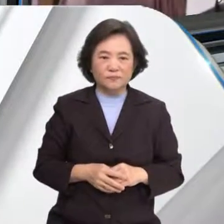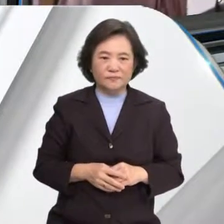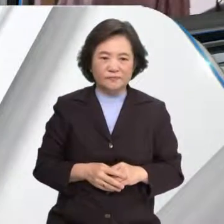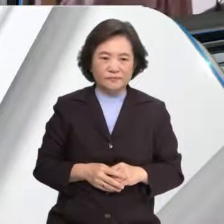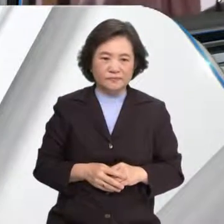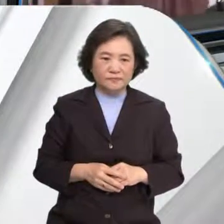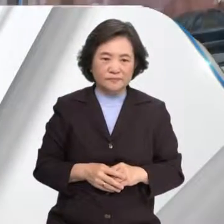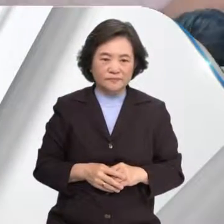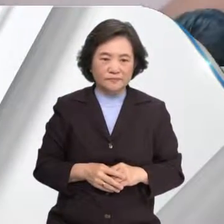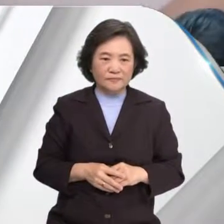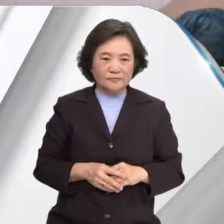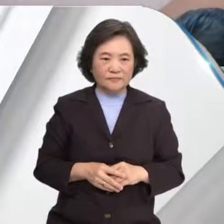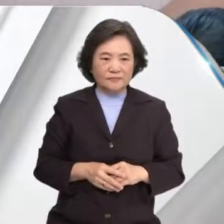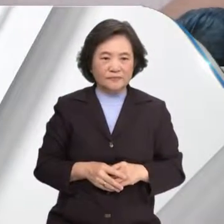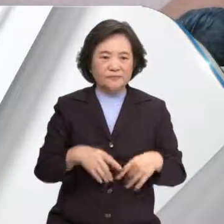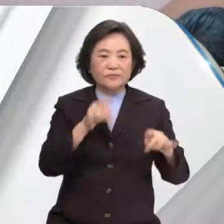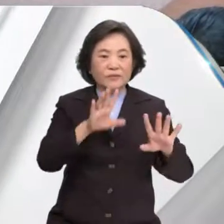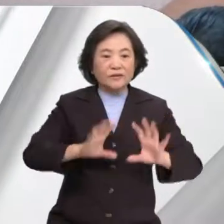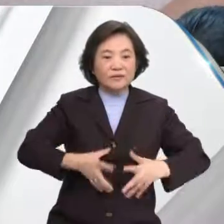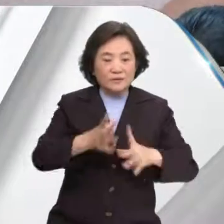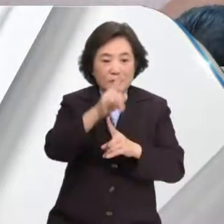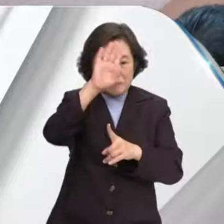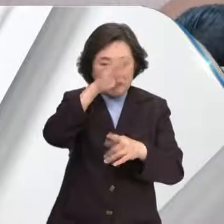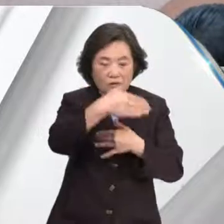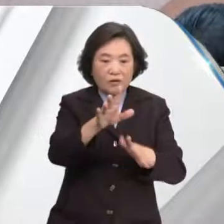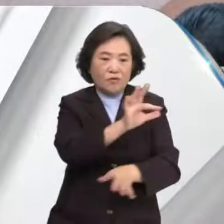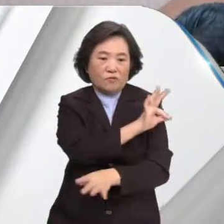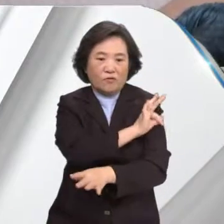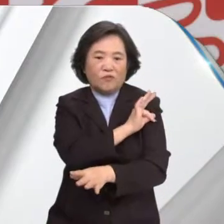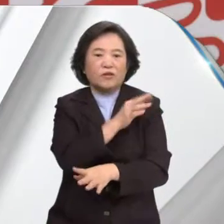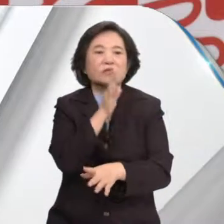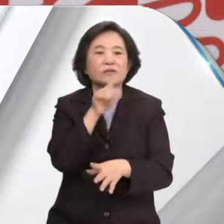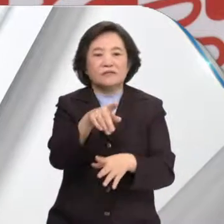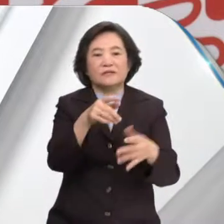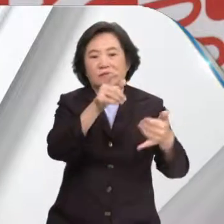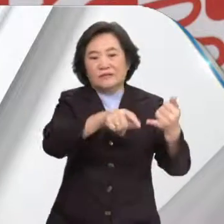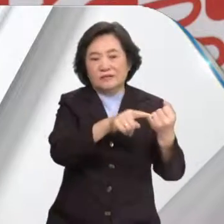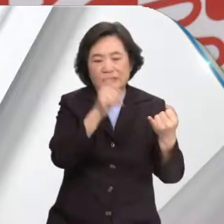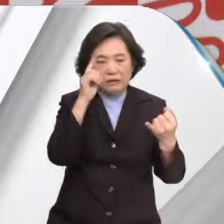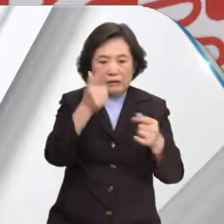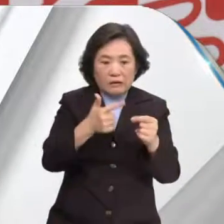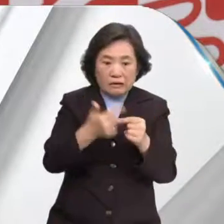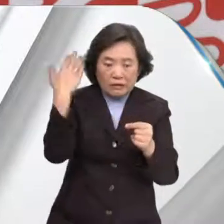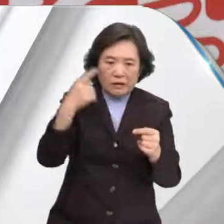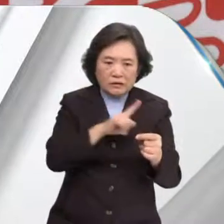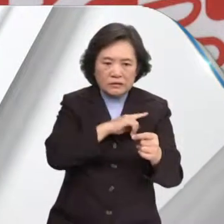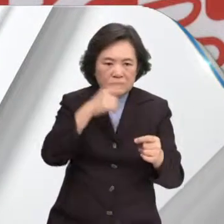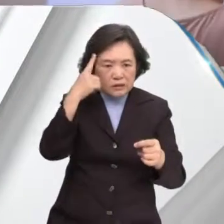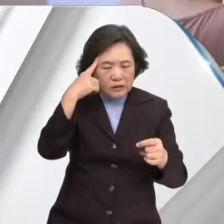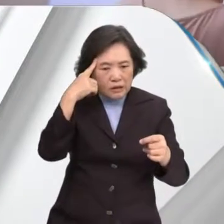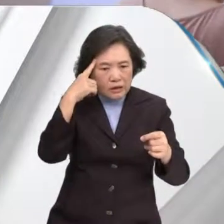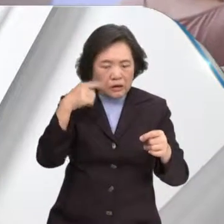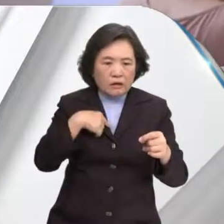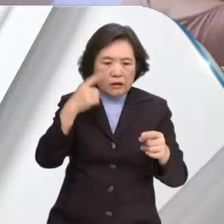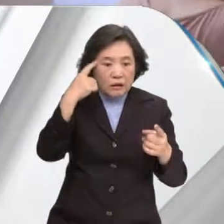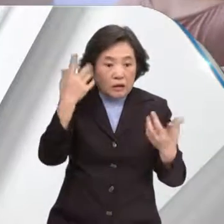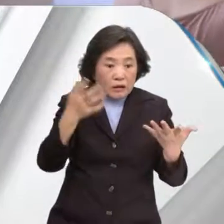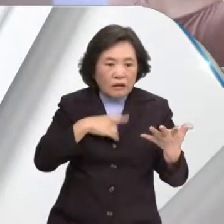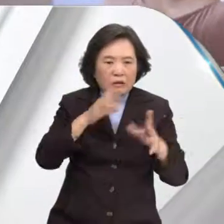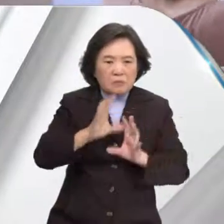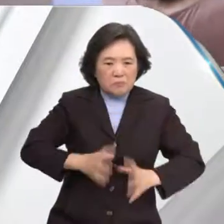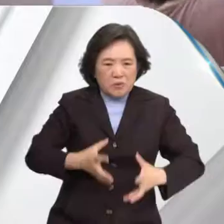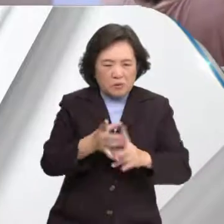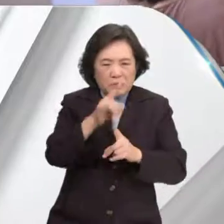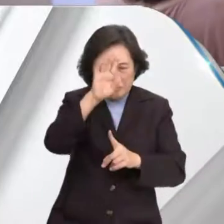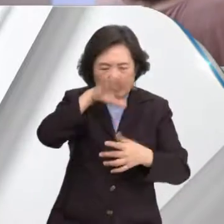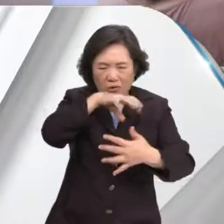怀。 在精神科病房做护理时间有余，六年前发现自家做到视觉失调症，就系精神病的其